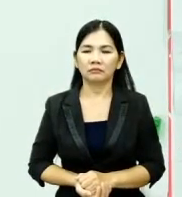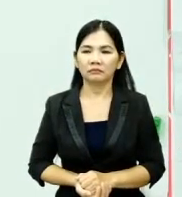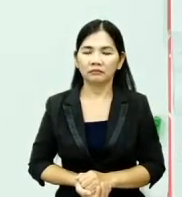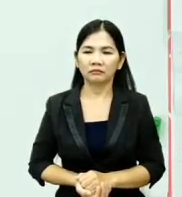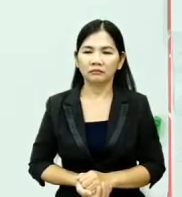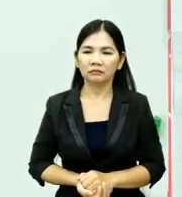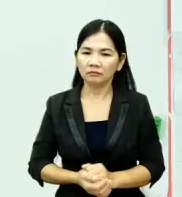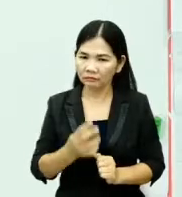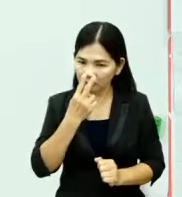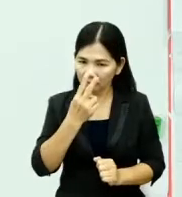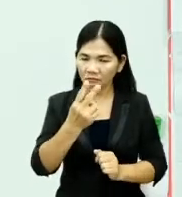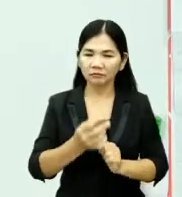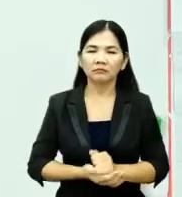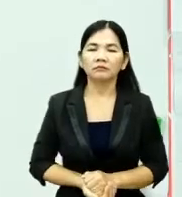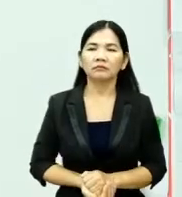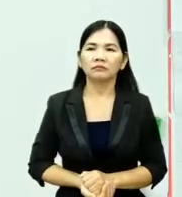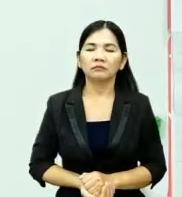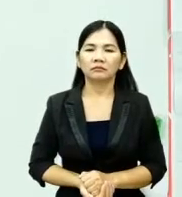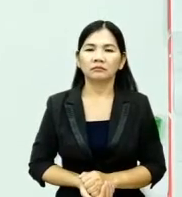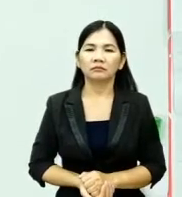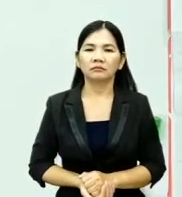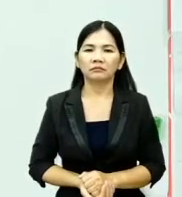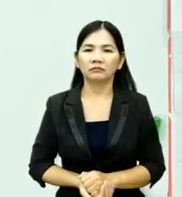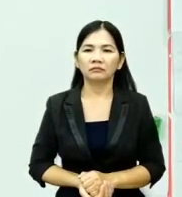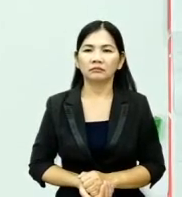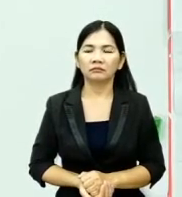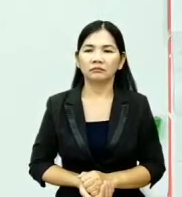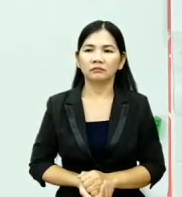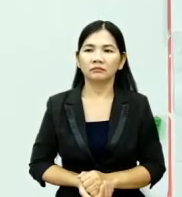chà con kết tình ở khả này nâng con ná